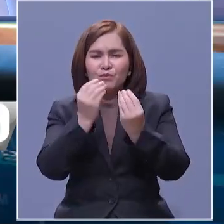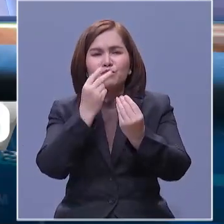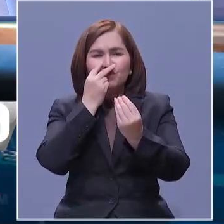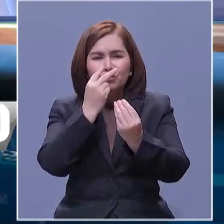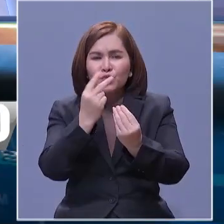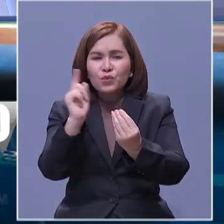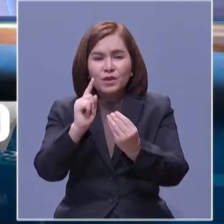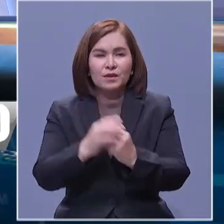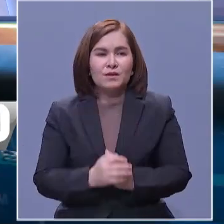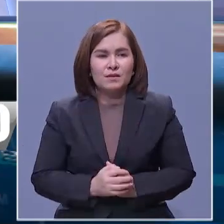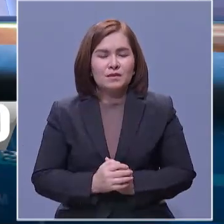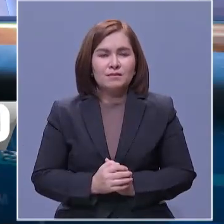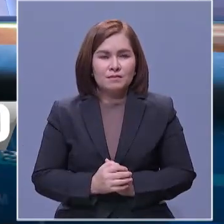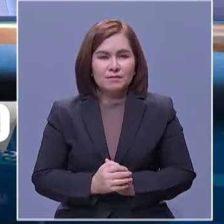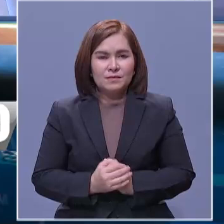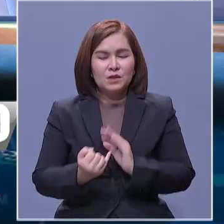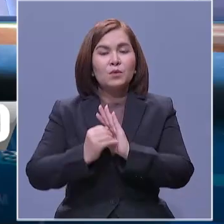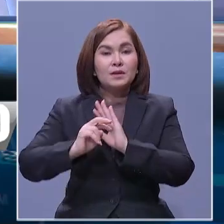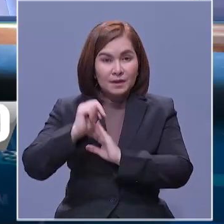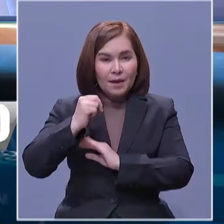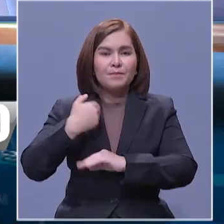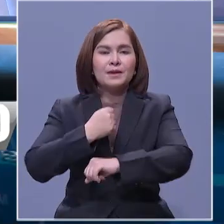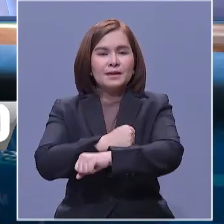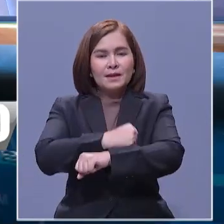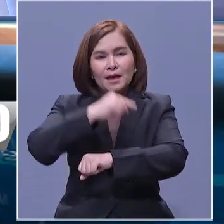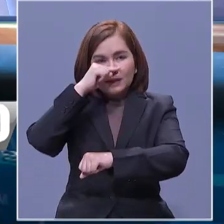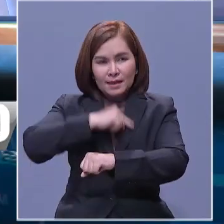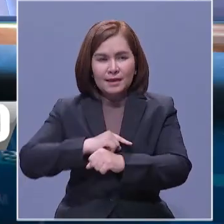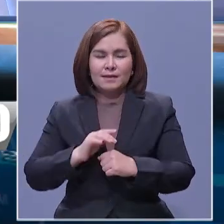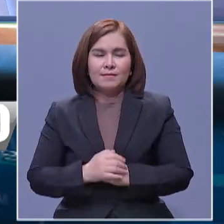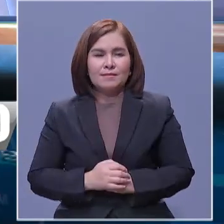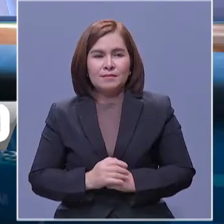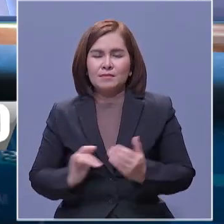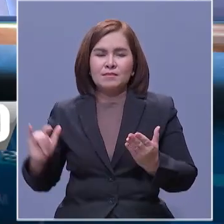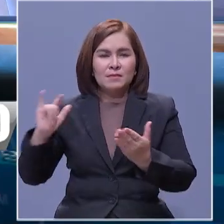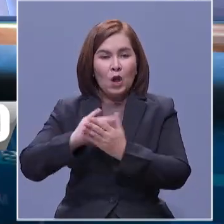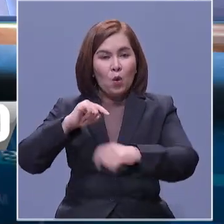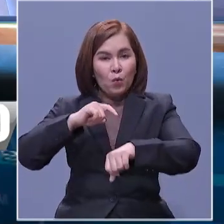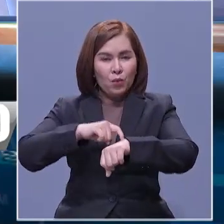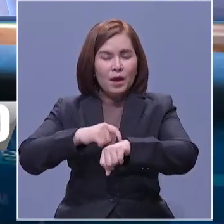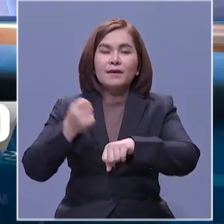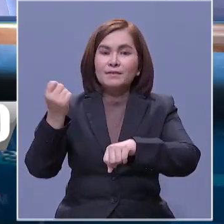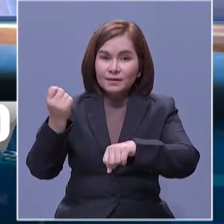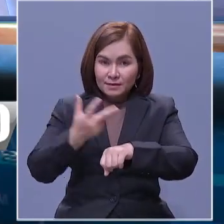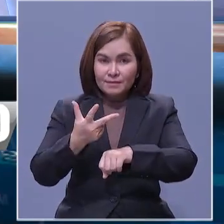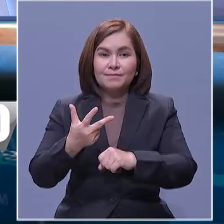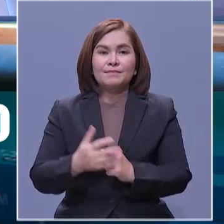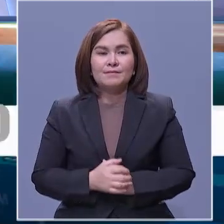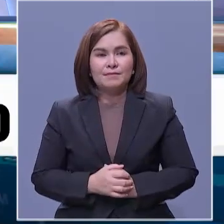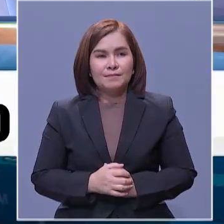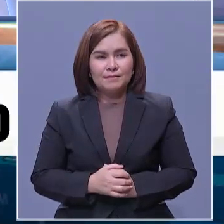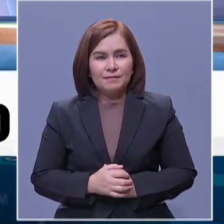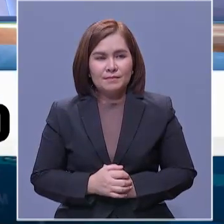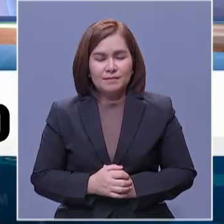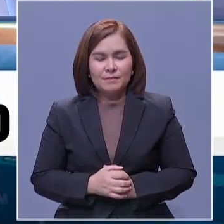นะครับที่น่านเห็นบอกว่ามีแรงงานไทยท่านหนึ่งเนี่ยเดินทางกลับถึงภูมิลำเนาตอน 3:00 เมื่อคืนนี ้ แล้วบรรยาก